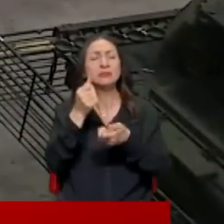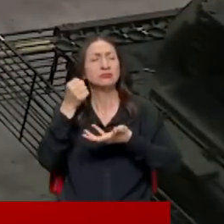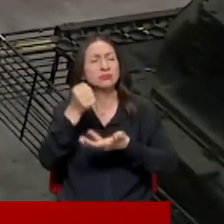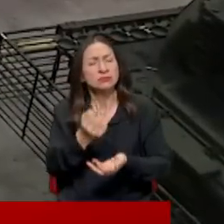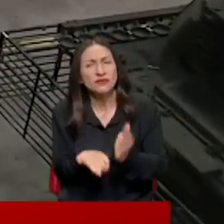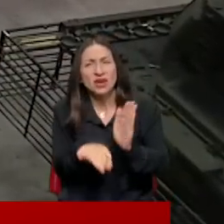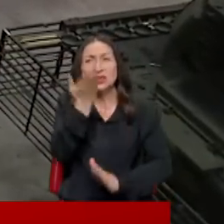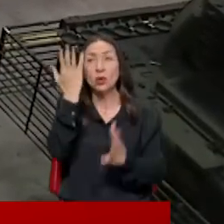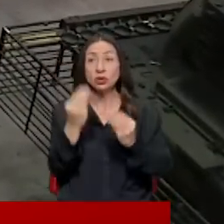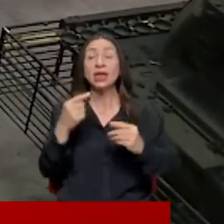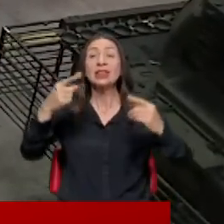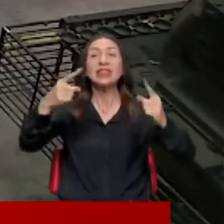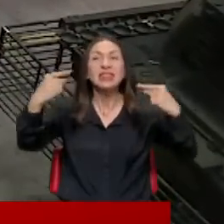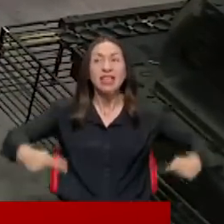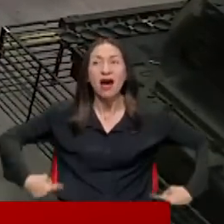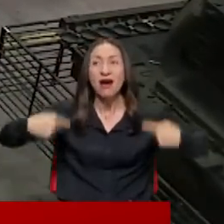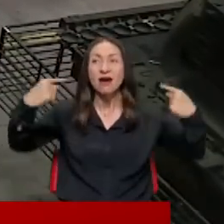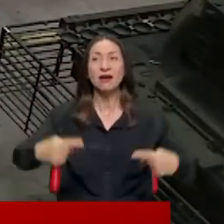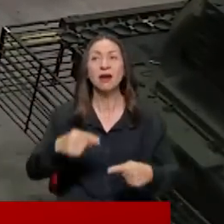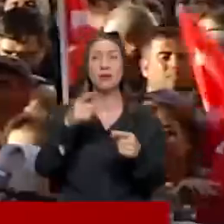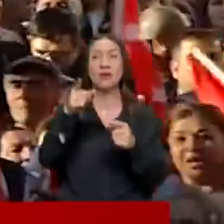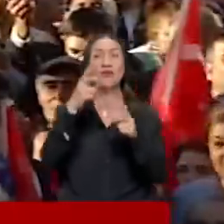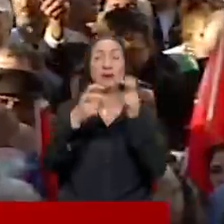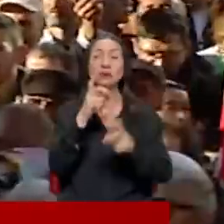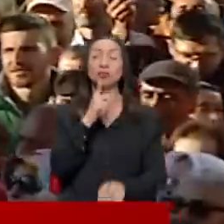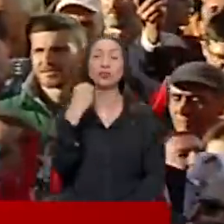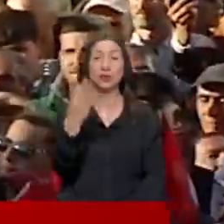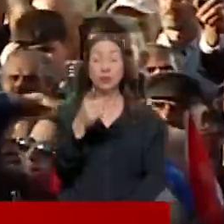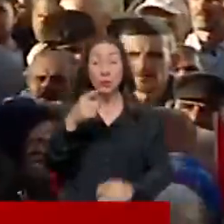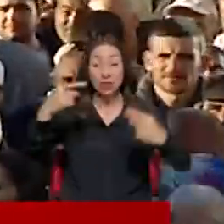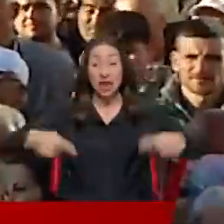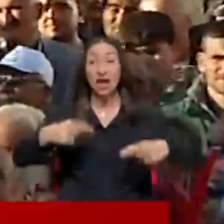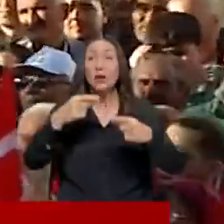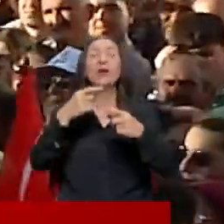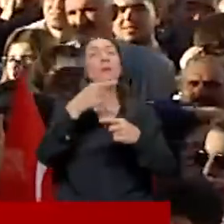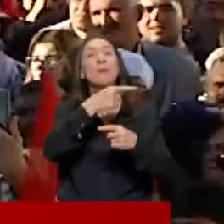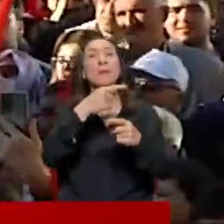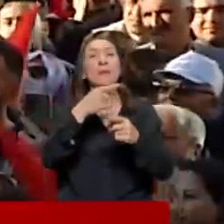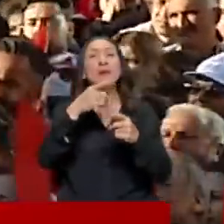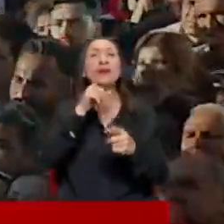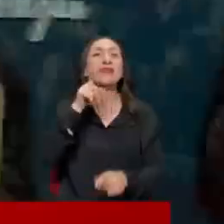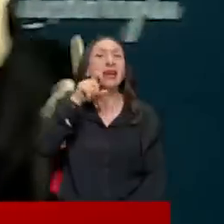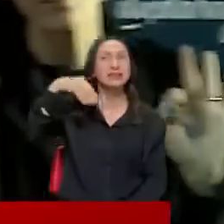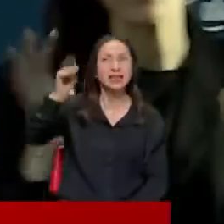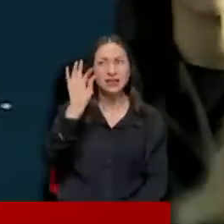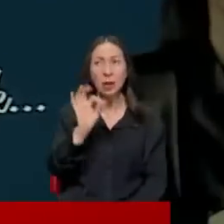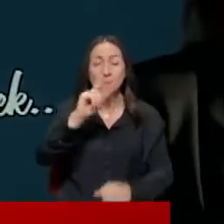edecek derken tank palet fabrikası sözünü tekrarladı. Tank palet fabrikasını Katarlılara sattılar değil